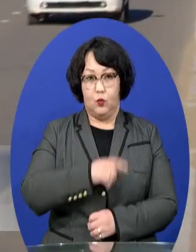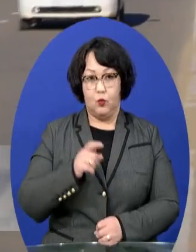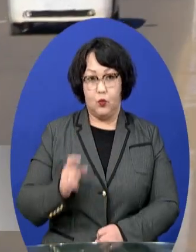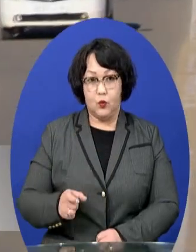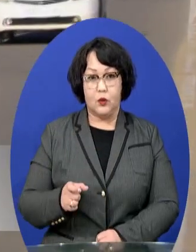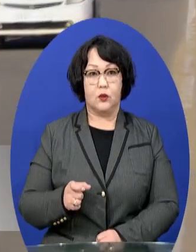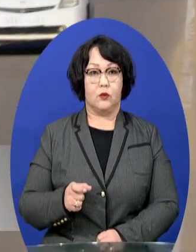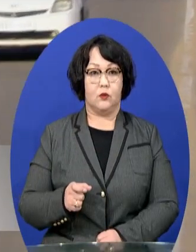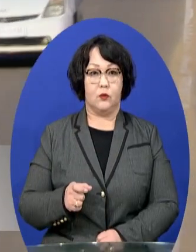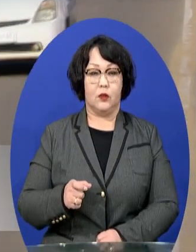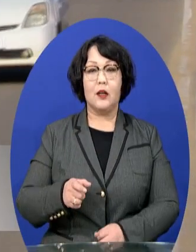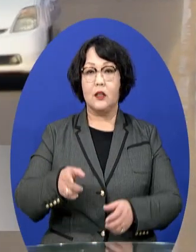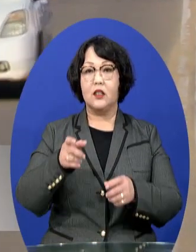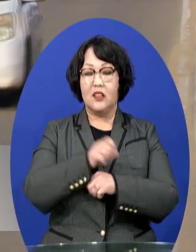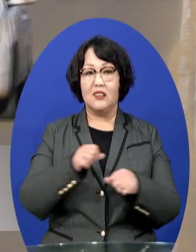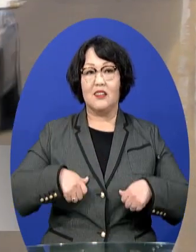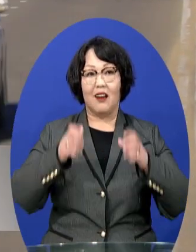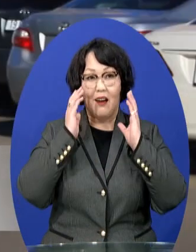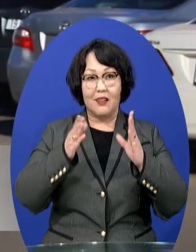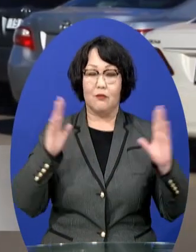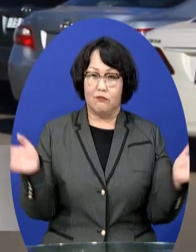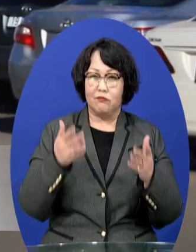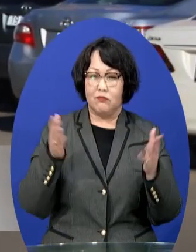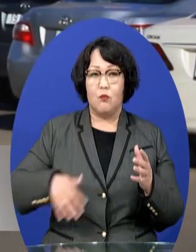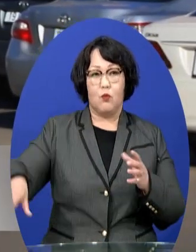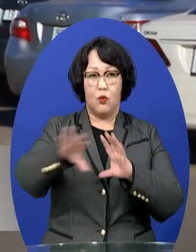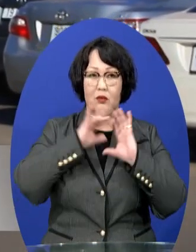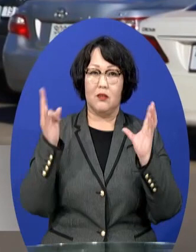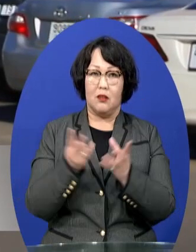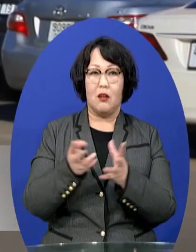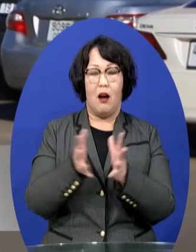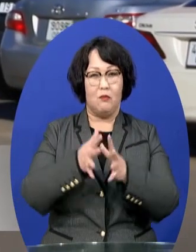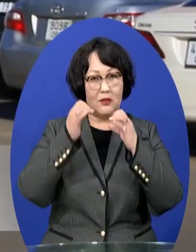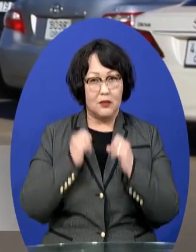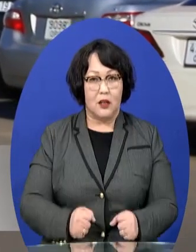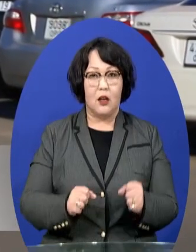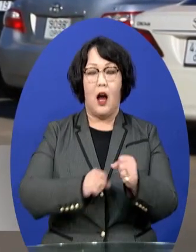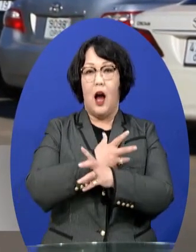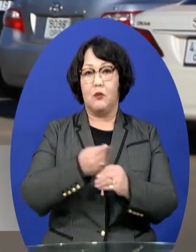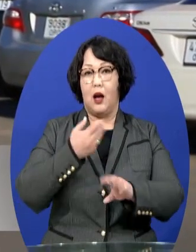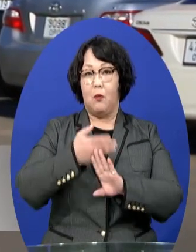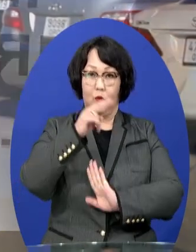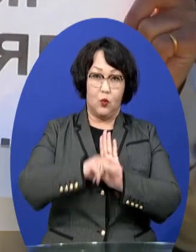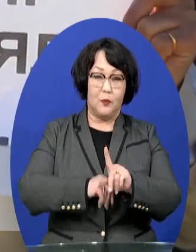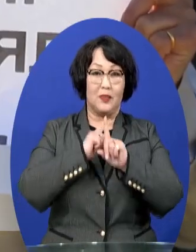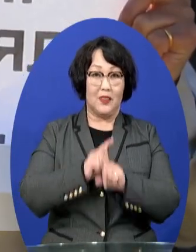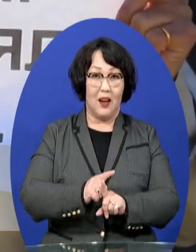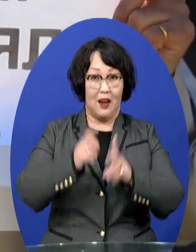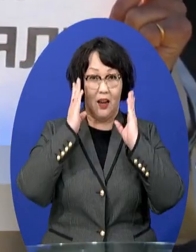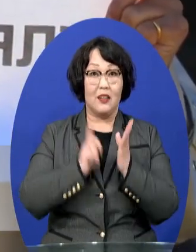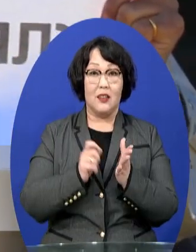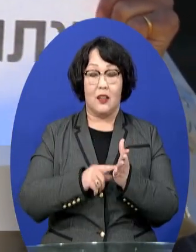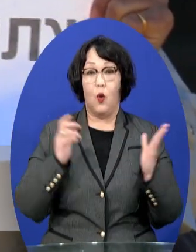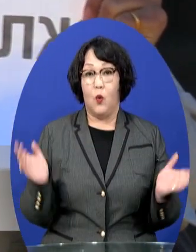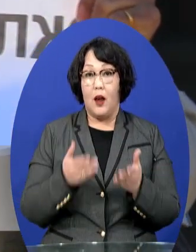нийтэд хандан хамтдаа хичээцгээе, бүгд ор бүрний хариуцлагаа нэмэгдүүлээ, халдвар хамгааллын дэглэмээ чанд сахиж баримтлая гэсэн ийм